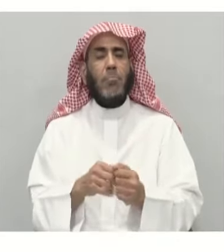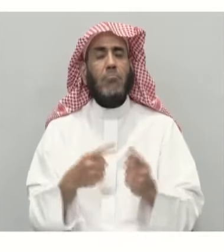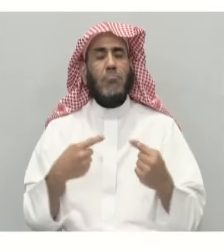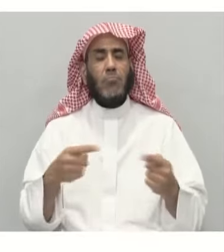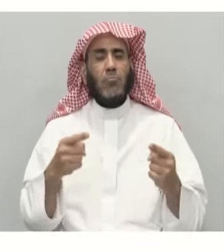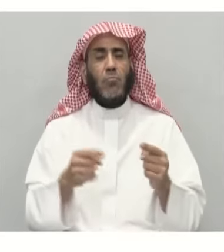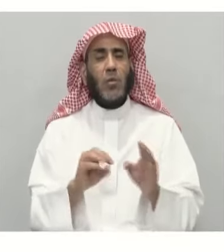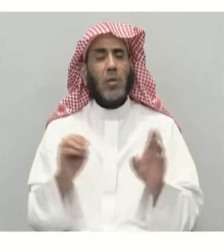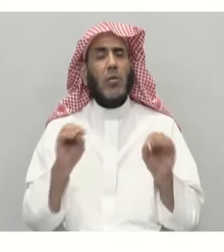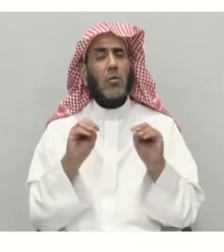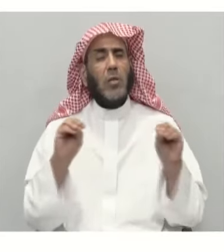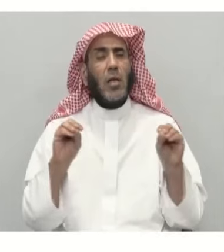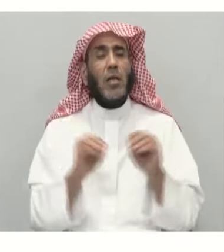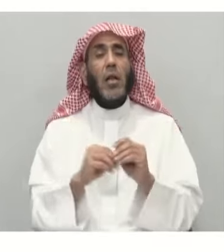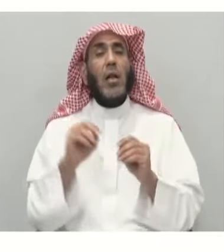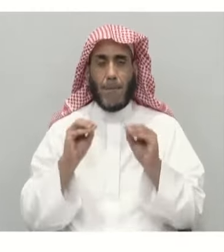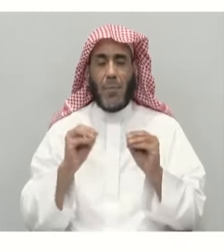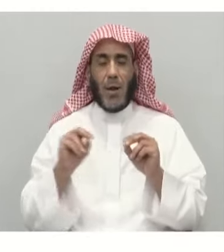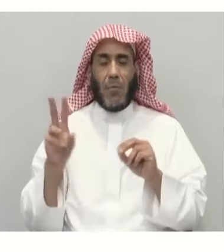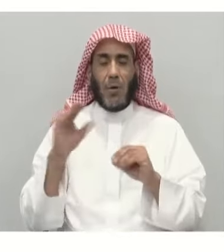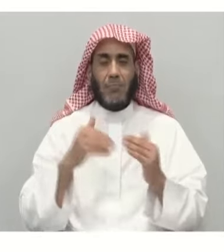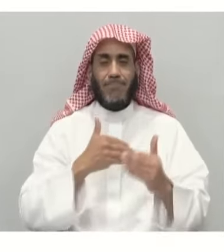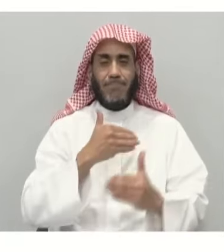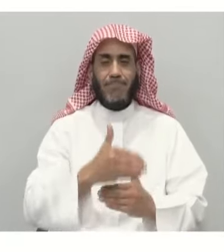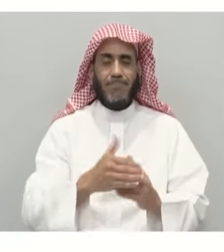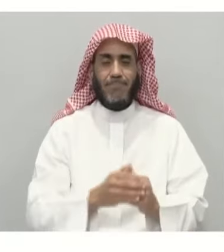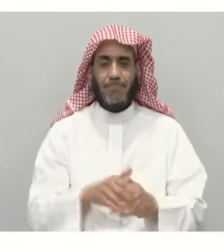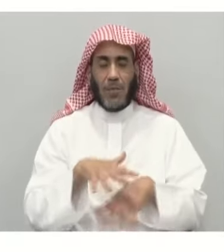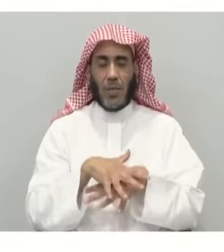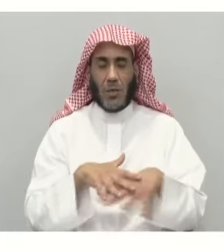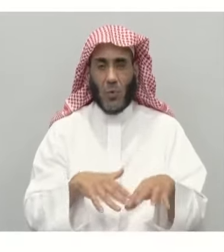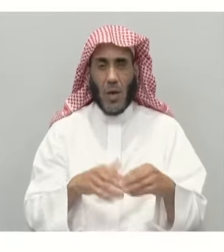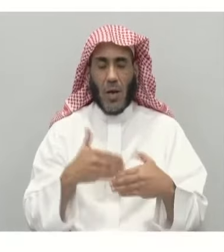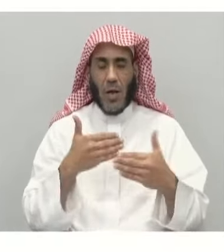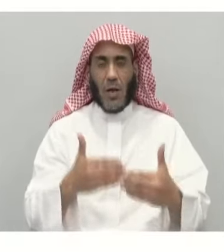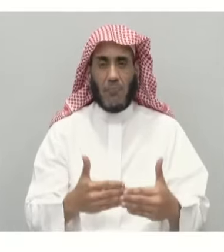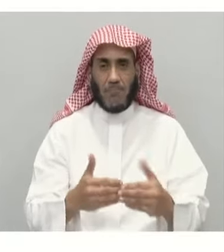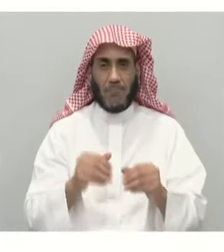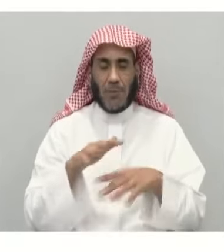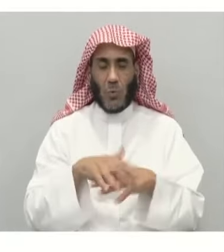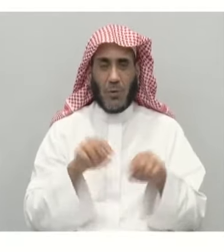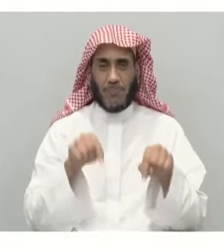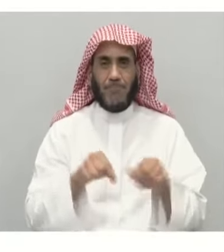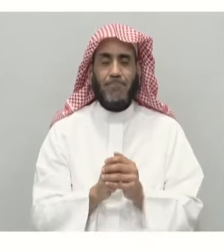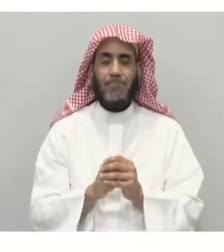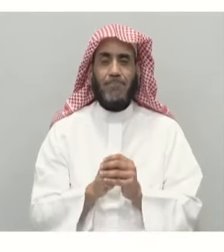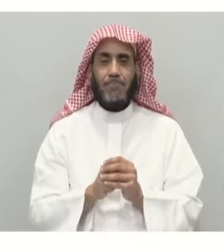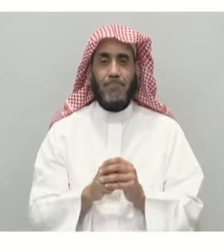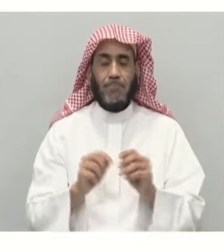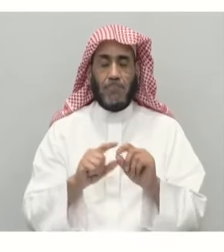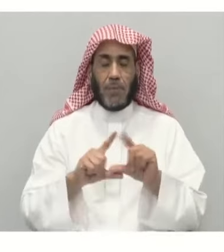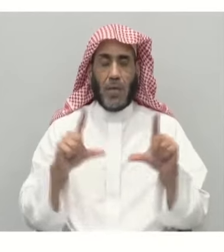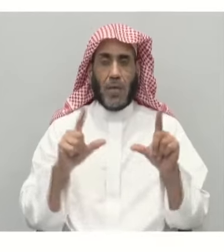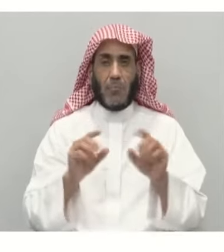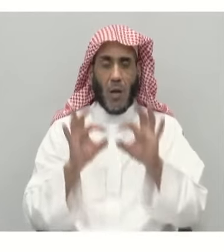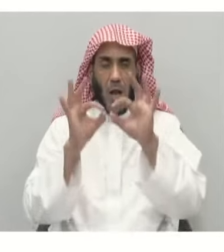في الحديث عن الهمزه في وسط الكلام وفي اخرها انتقلنا الى هذا الجدول اكمل الجدول الاتي في بيان